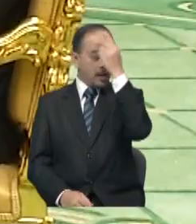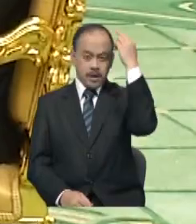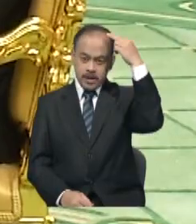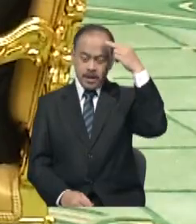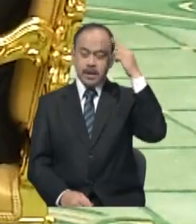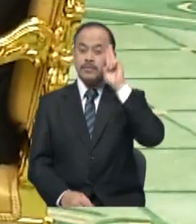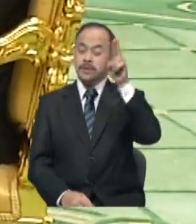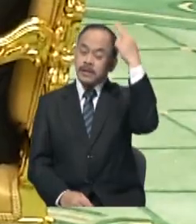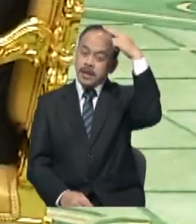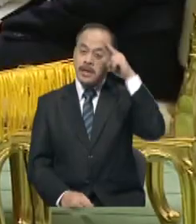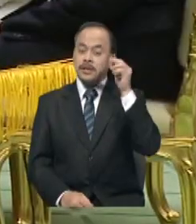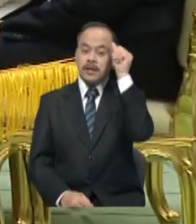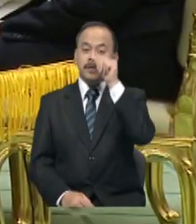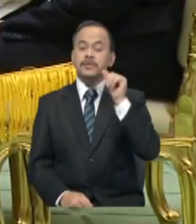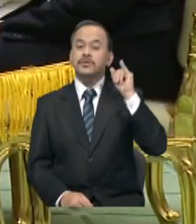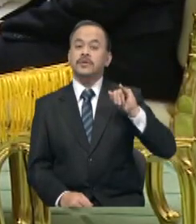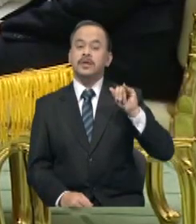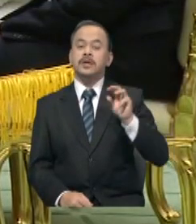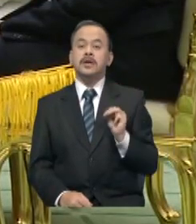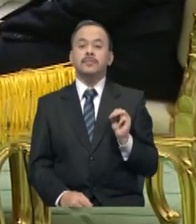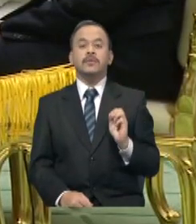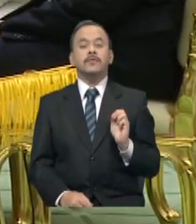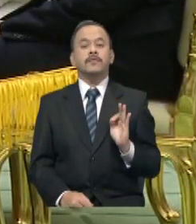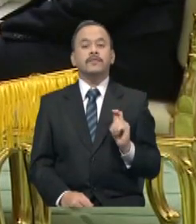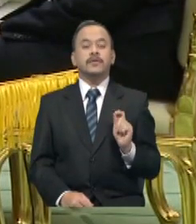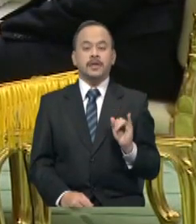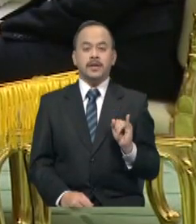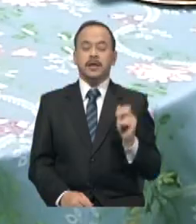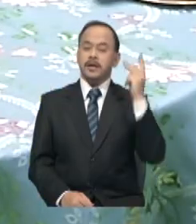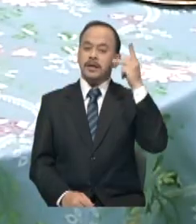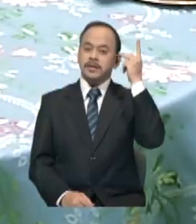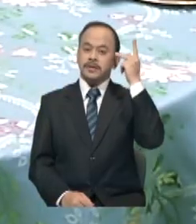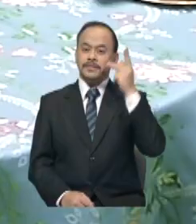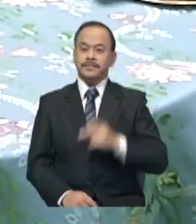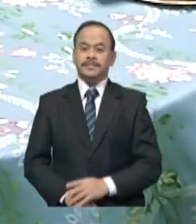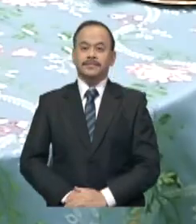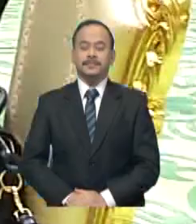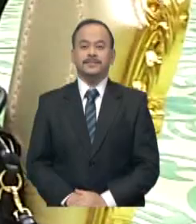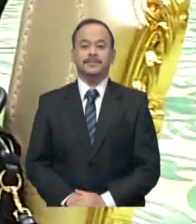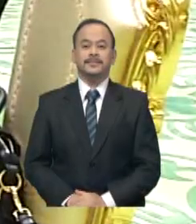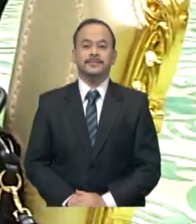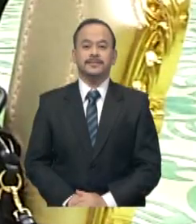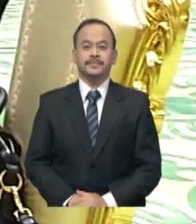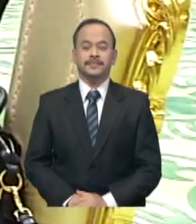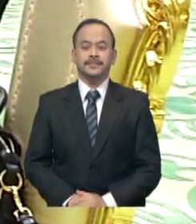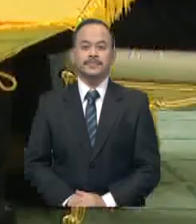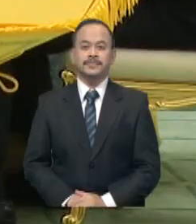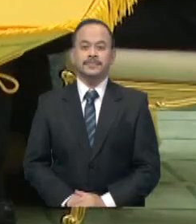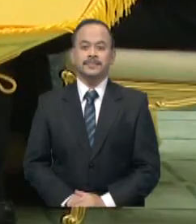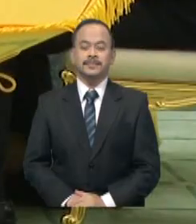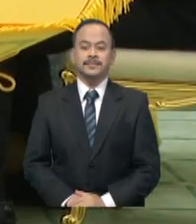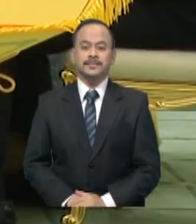Dr. Ustaz Haji Awang Abdul Aziz bin Junid, Mufti Kerajaan. Wa barakatika sabiqah.